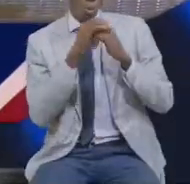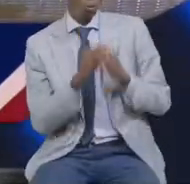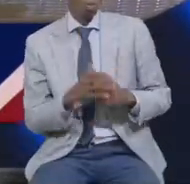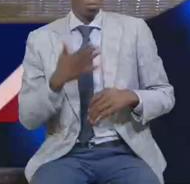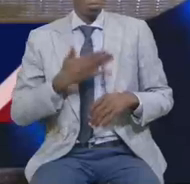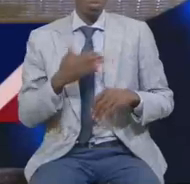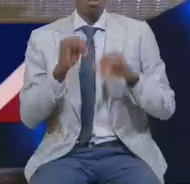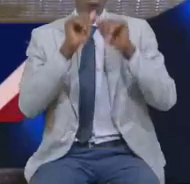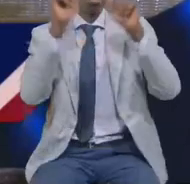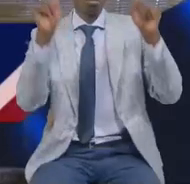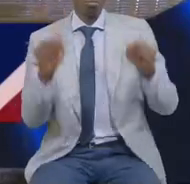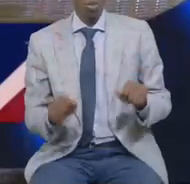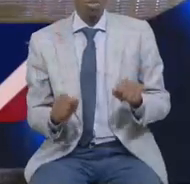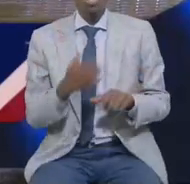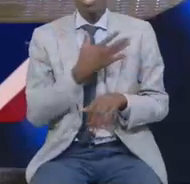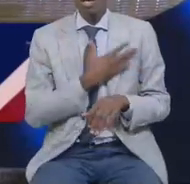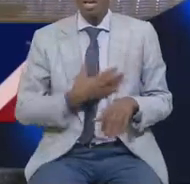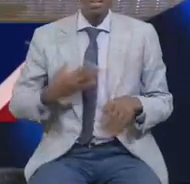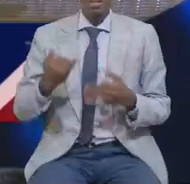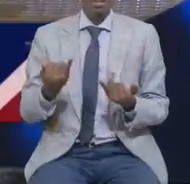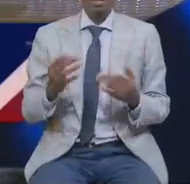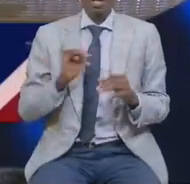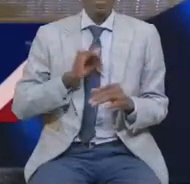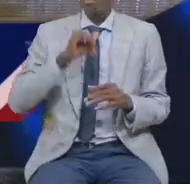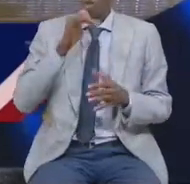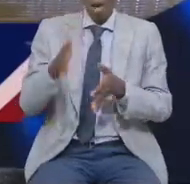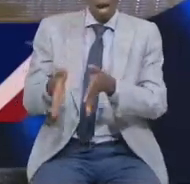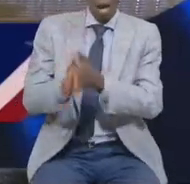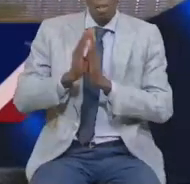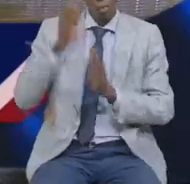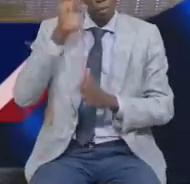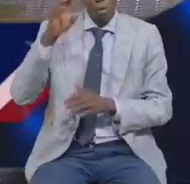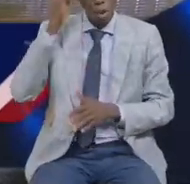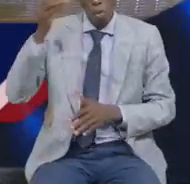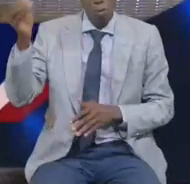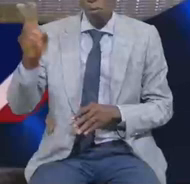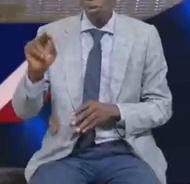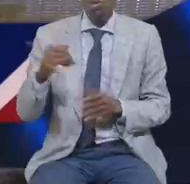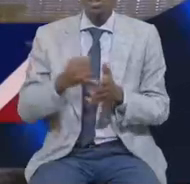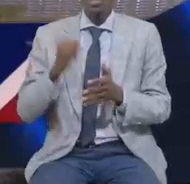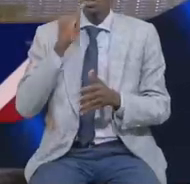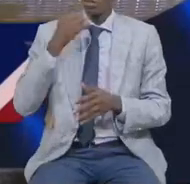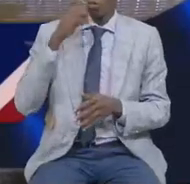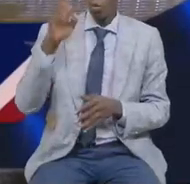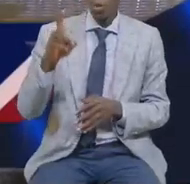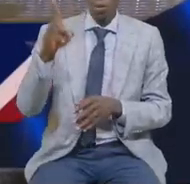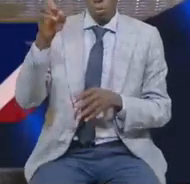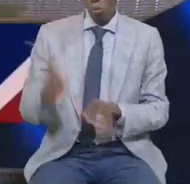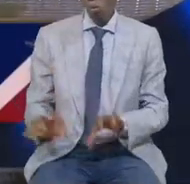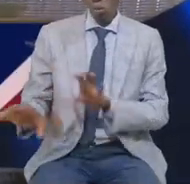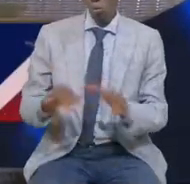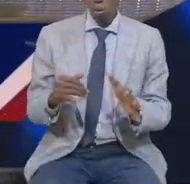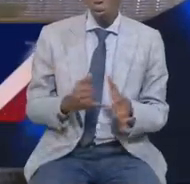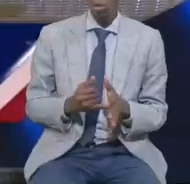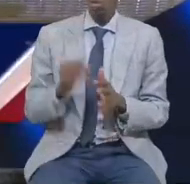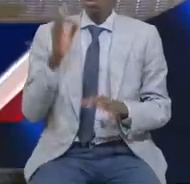même pas argumenter avec lui. Tu ne peux rien discuter avec lui. Soit que tu le fasses, si tu l'adores,